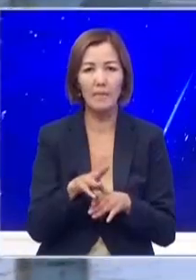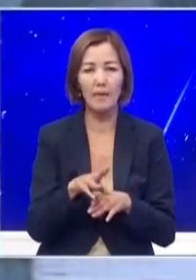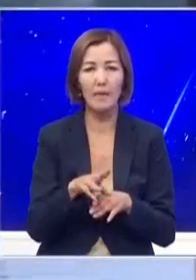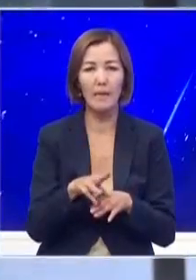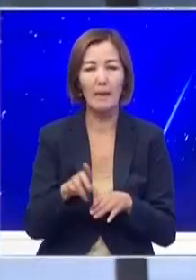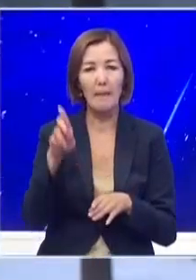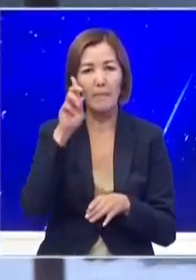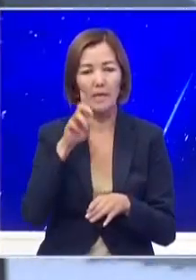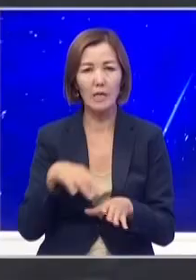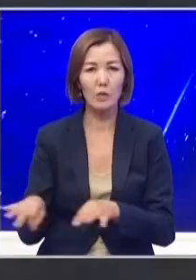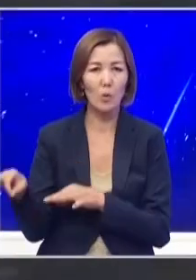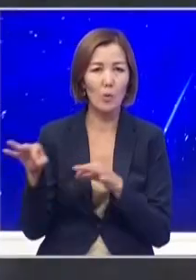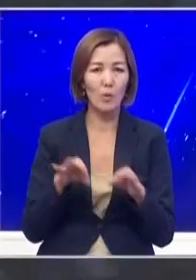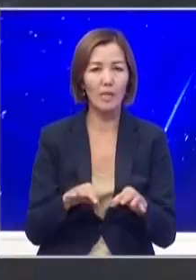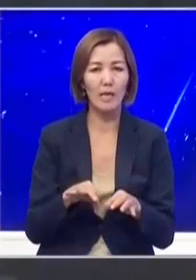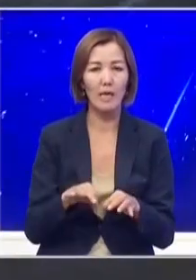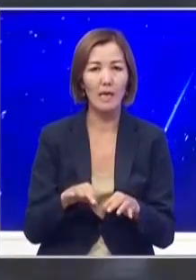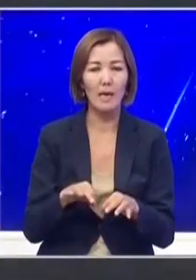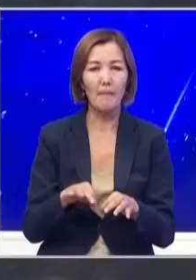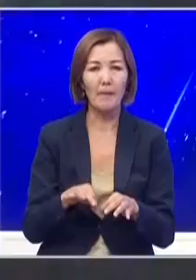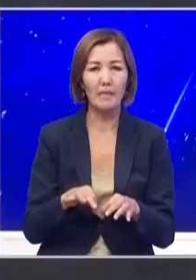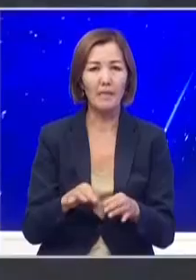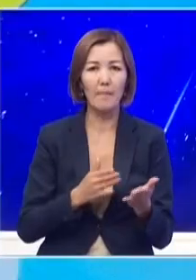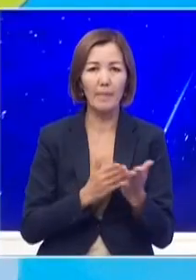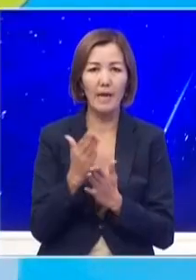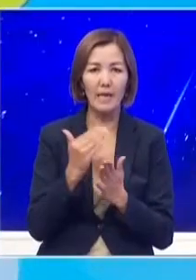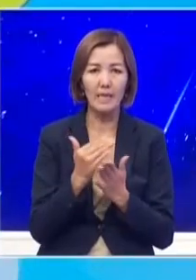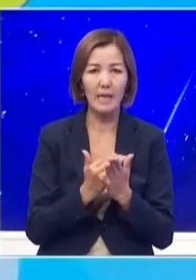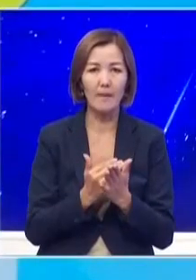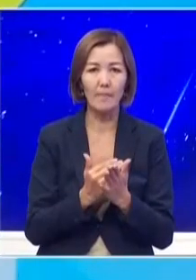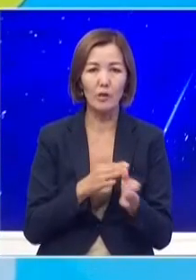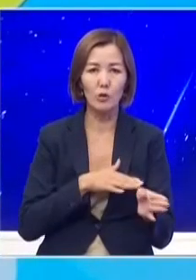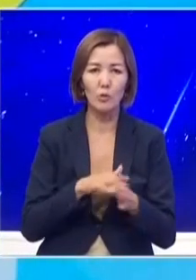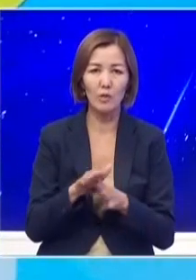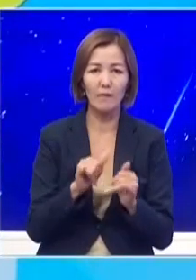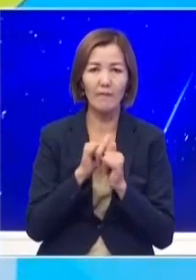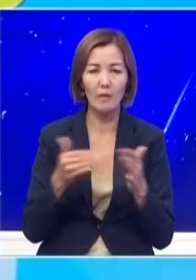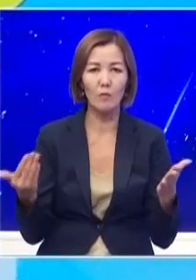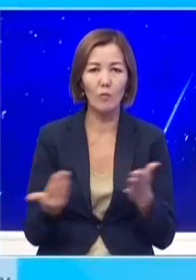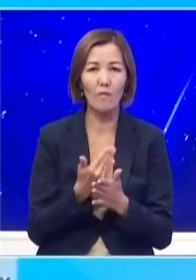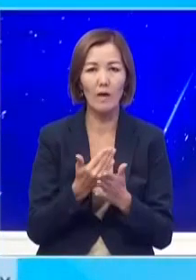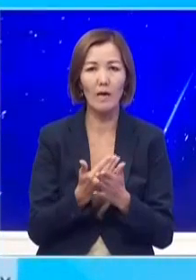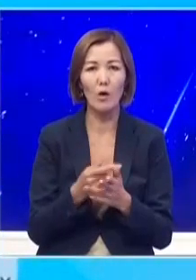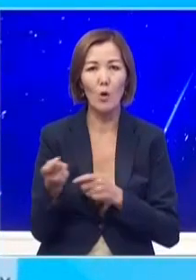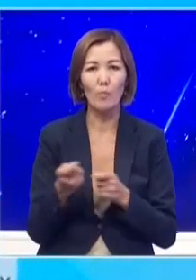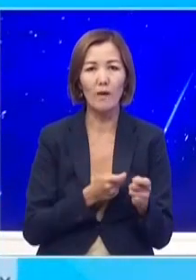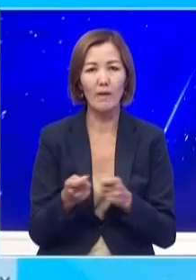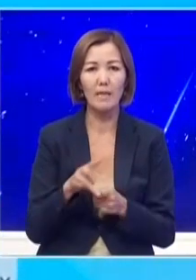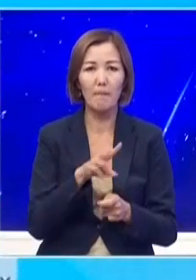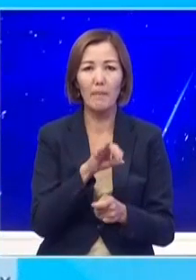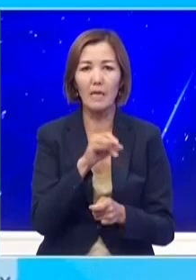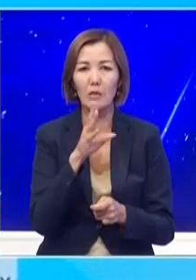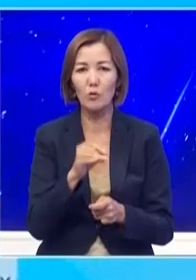миграционной политики. Данная программа нацелена на совершенствование существующих и развитие новых подходов в